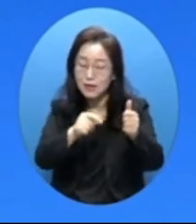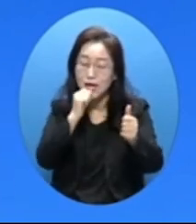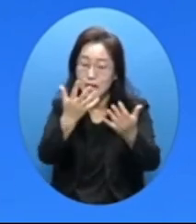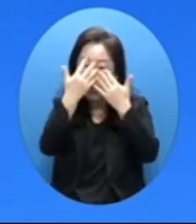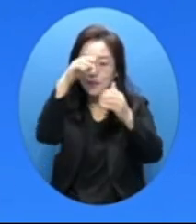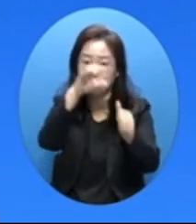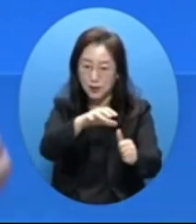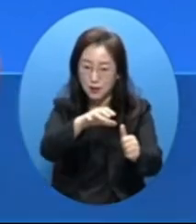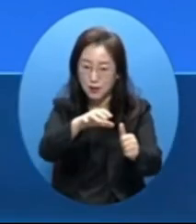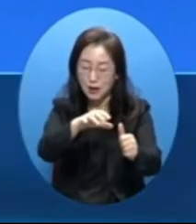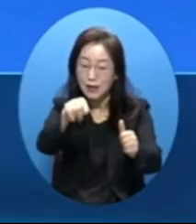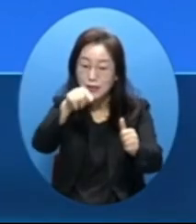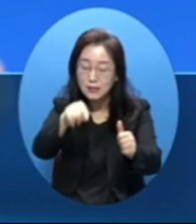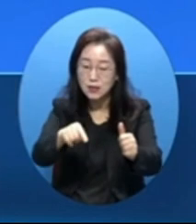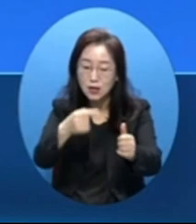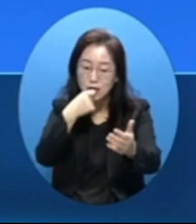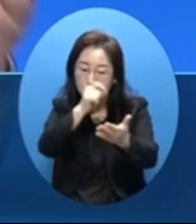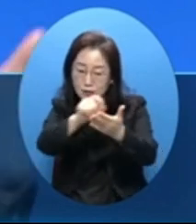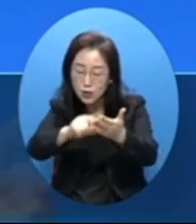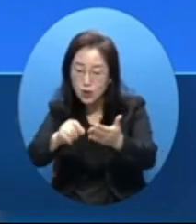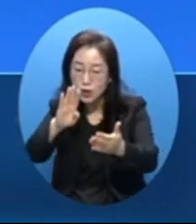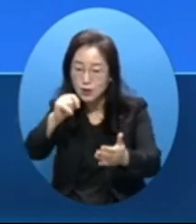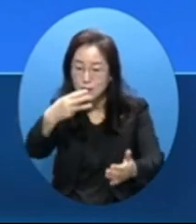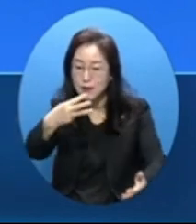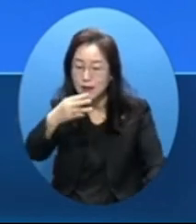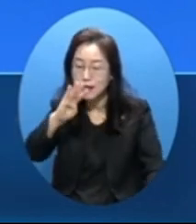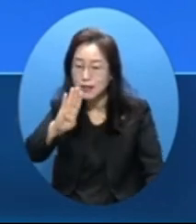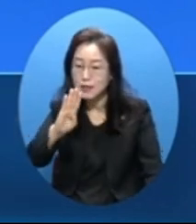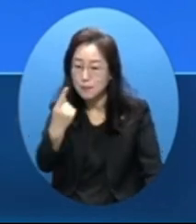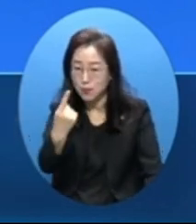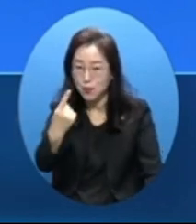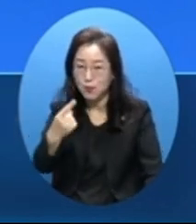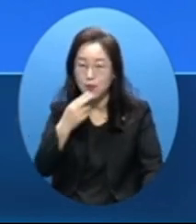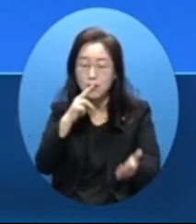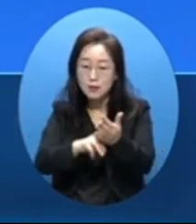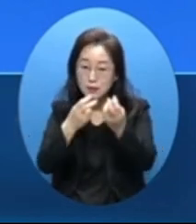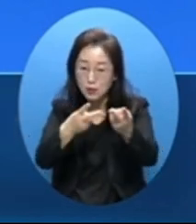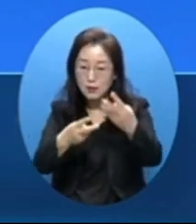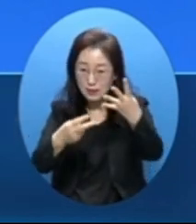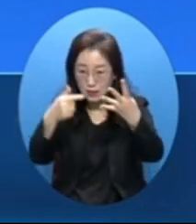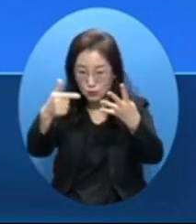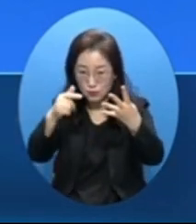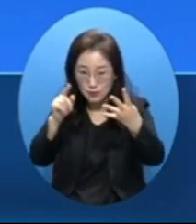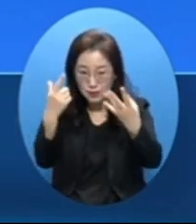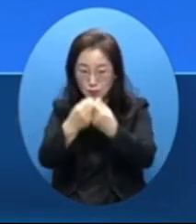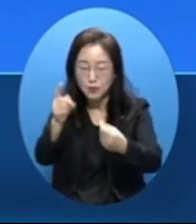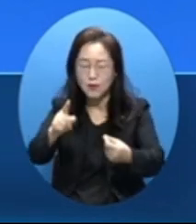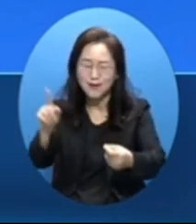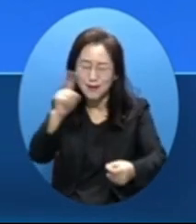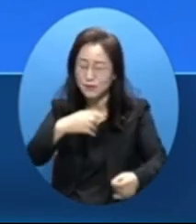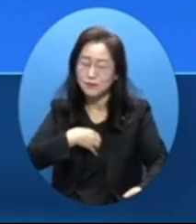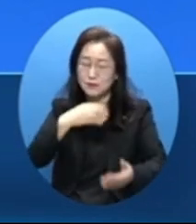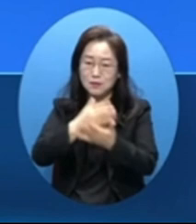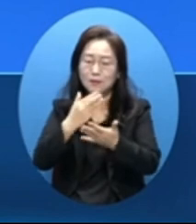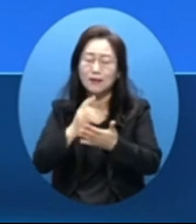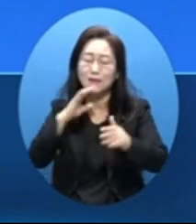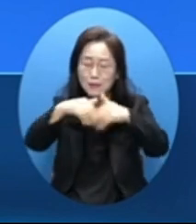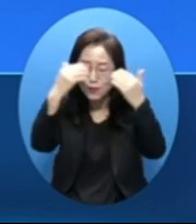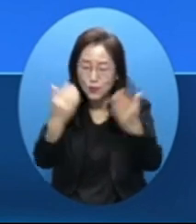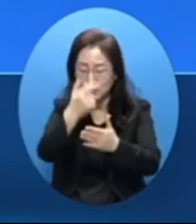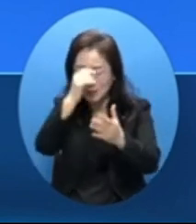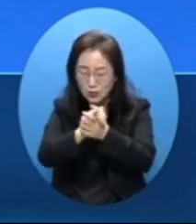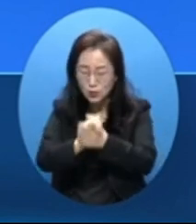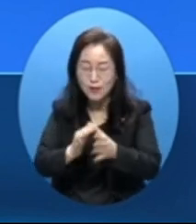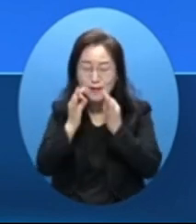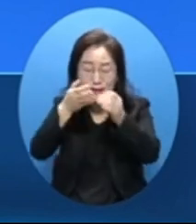안에서 쓴 빌립보서에 보면 이와 같은 고민을 말씀이 있습니다 일본 사장 6절에 아무것도 염려하지 말고 다만 모든 내 기도와 관계로 너희